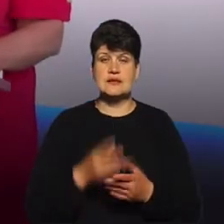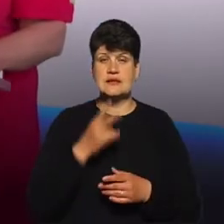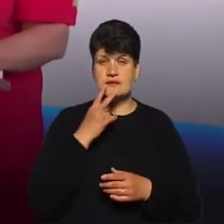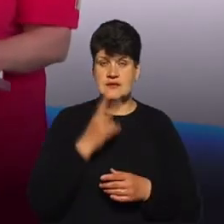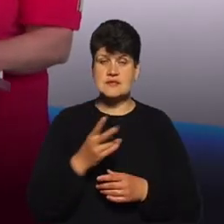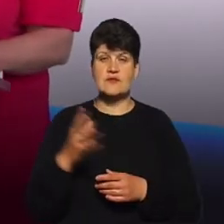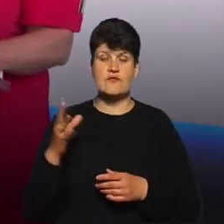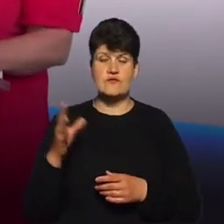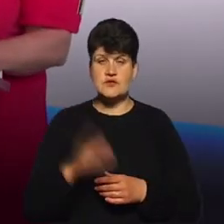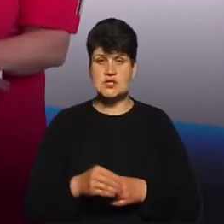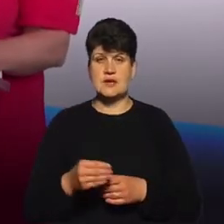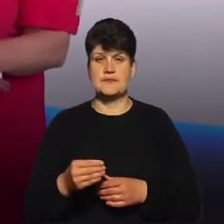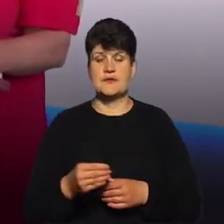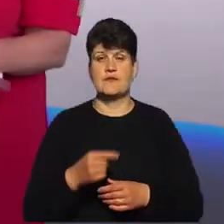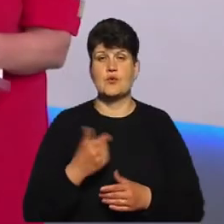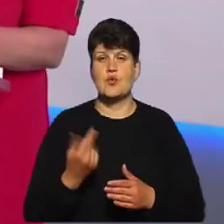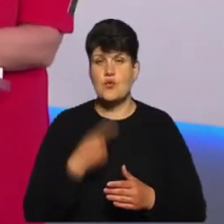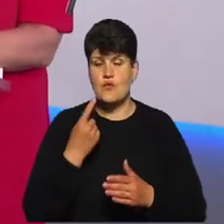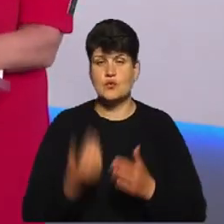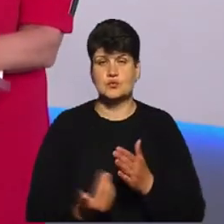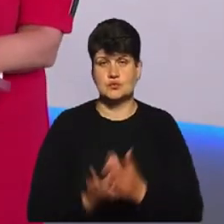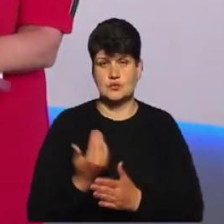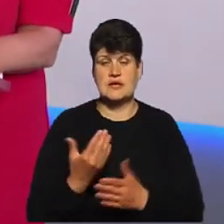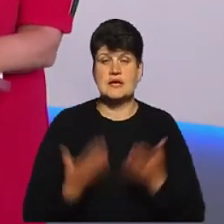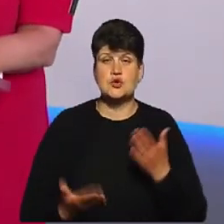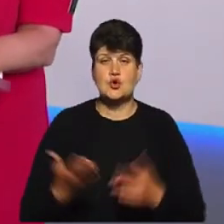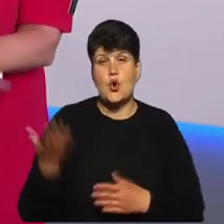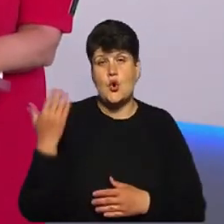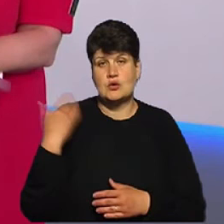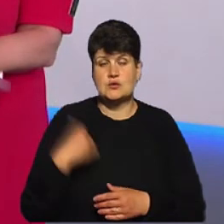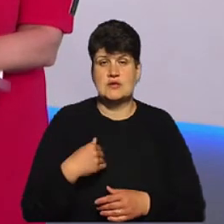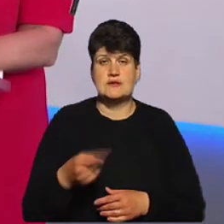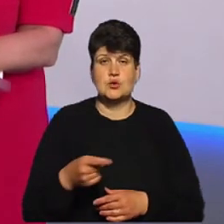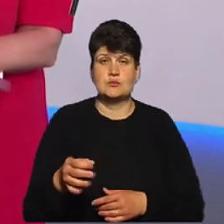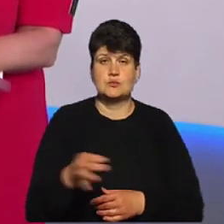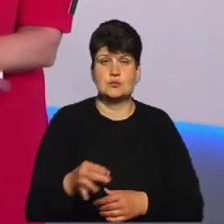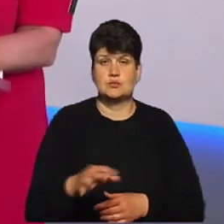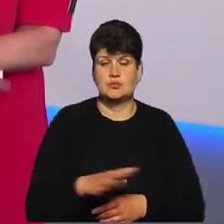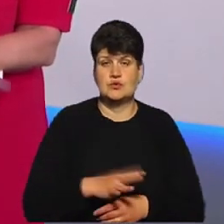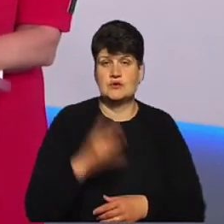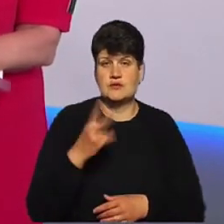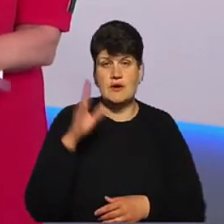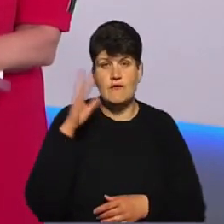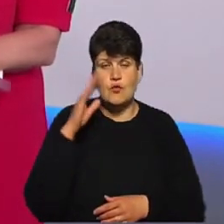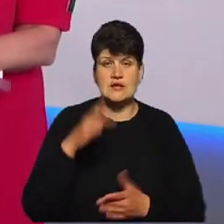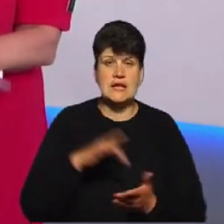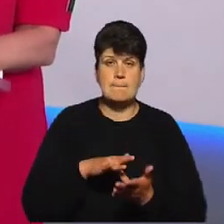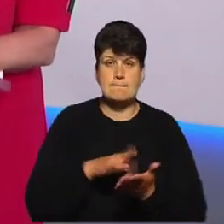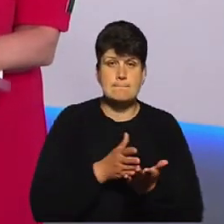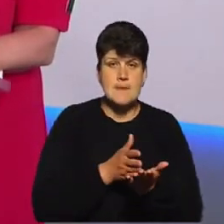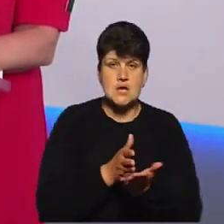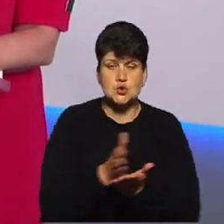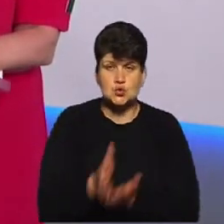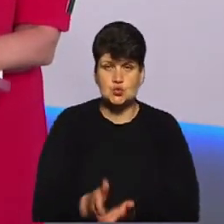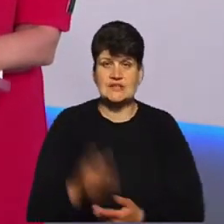кажу, якщо колись в нас на Тернопільському ставі було два водних маршрути, тобто відповідно було два кораблі танцорів і парій, то